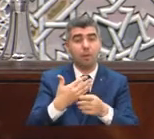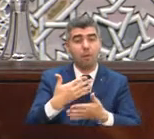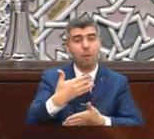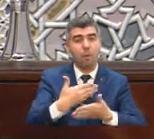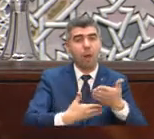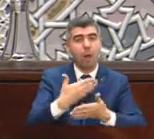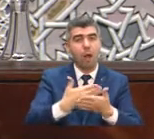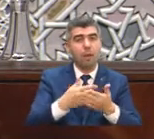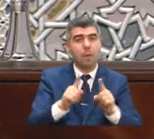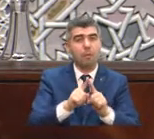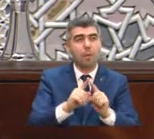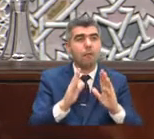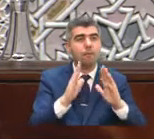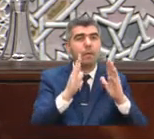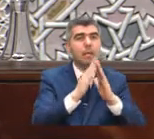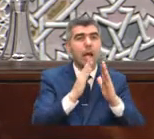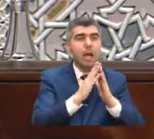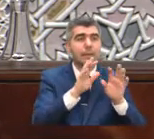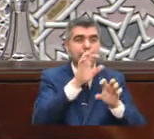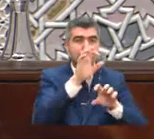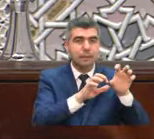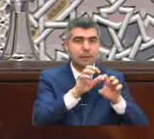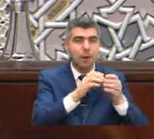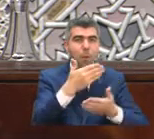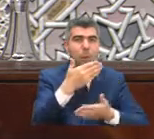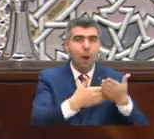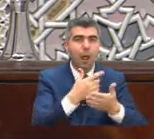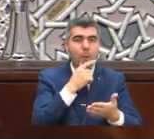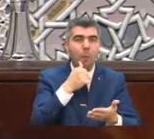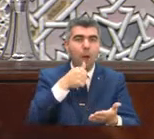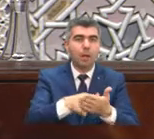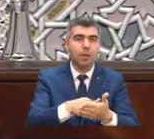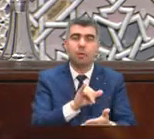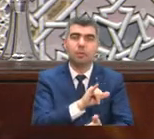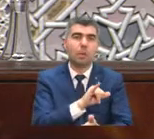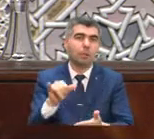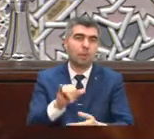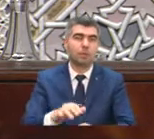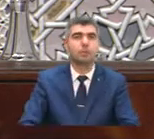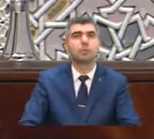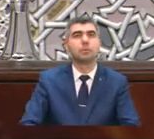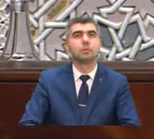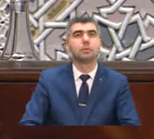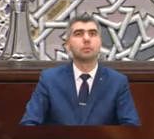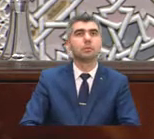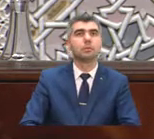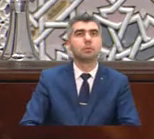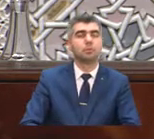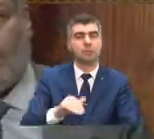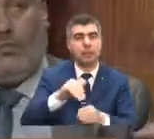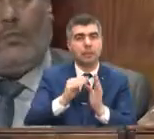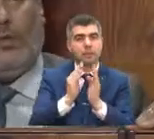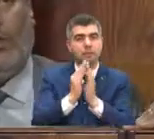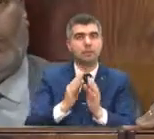بسبب السكن العشوائي للسيدات والسادة النواب من فريق العدالة والتنمية. تفضلوا سيد النائب المحترم.